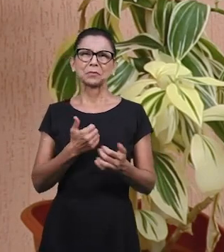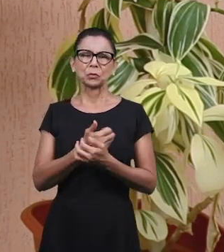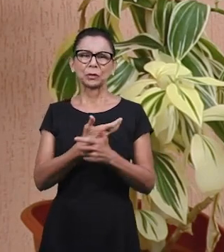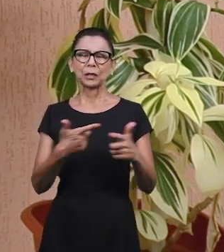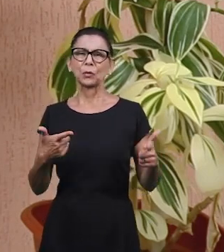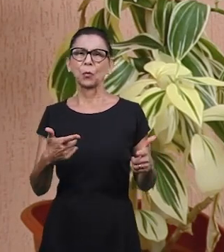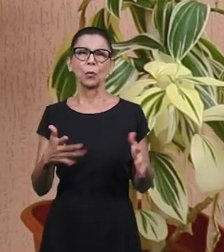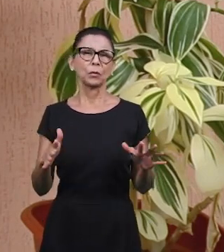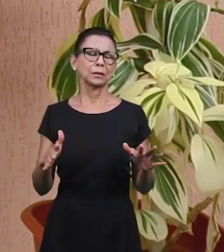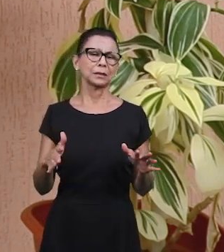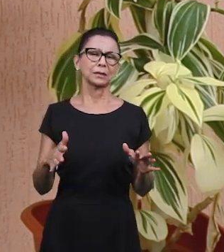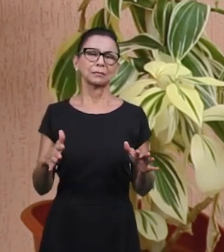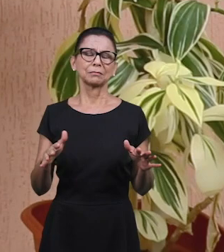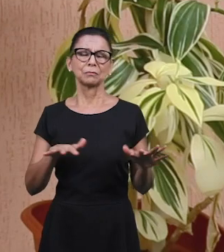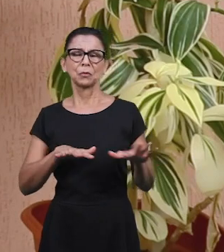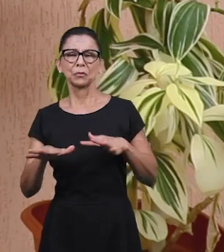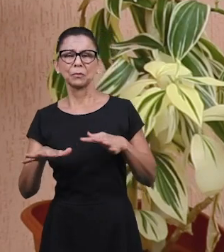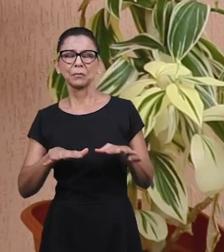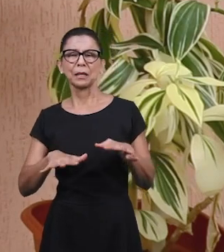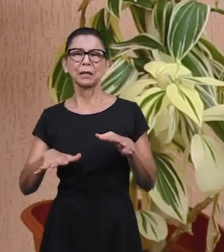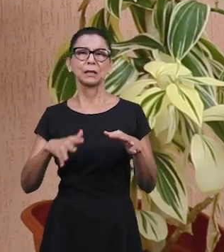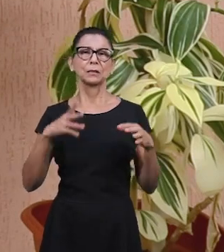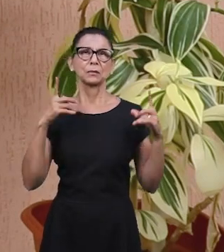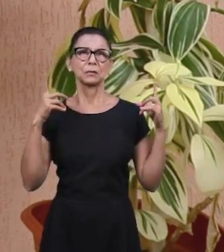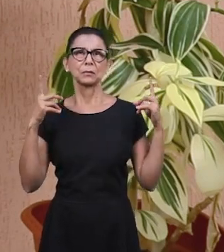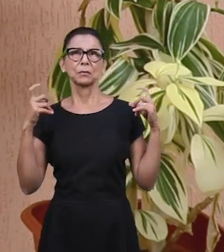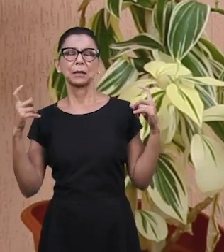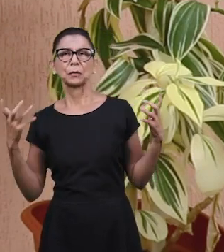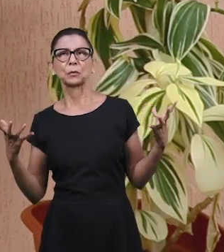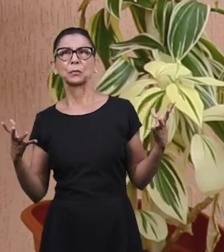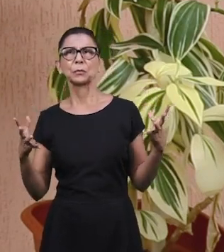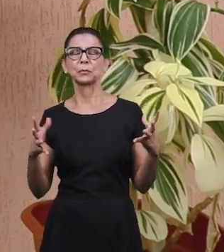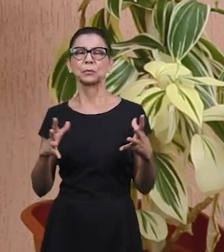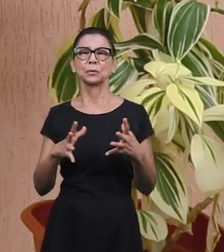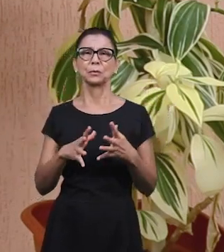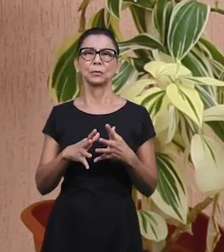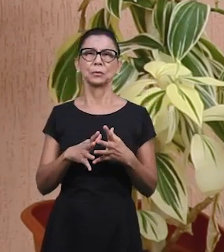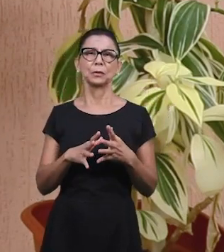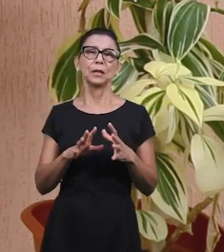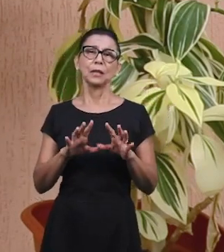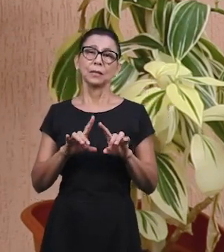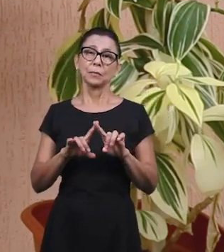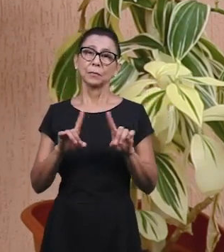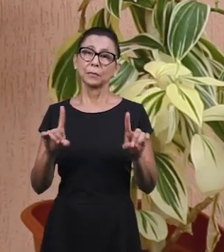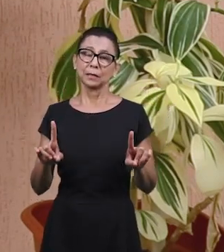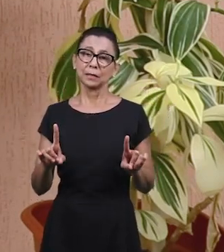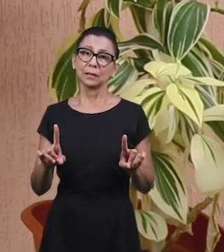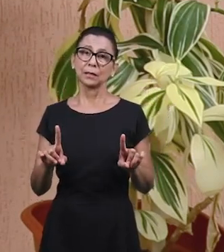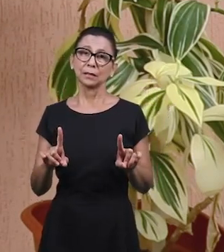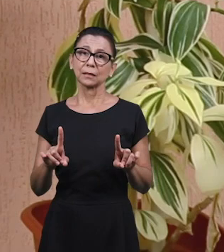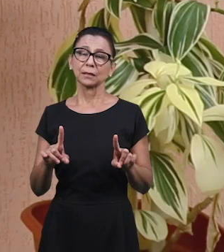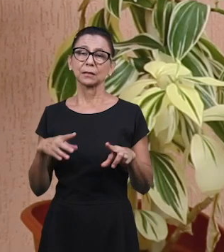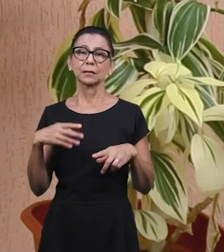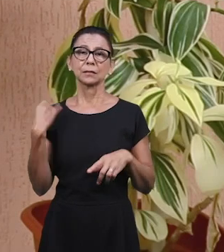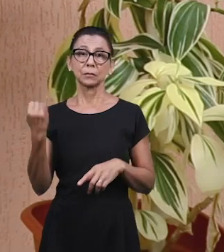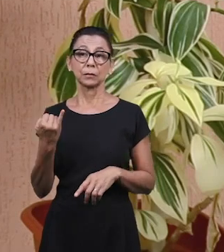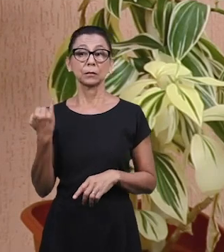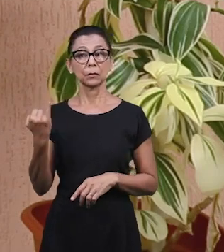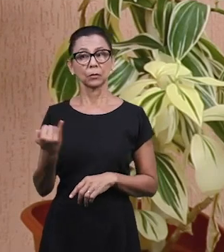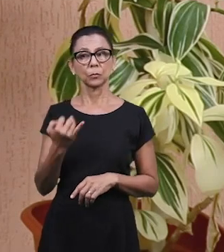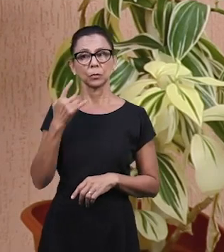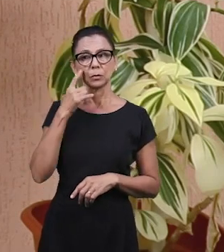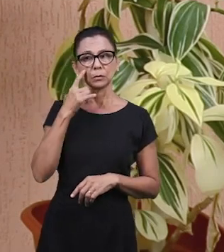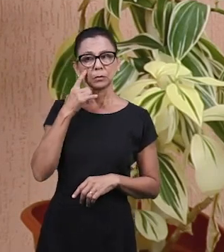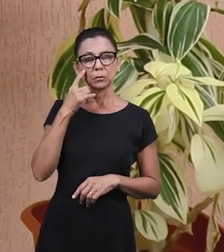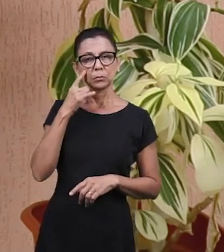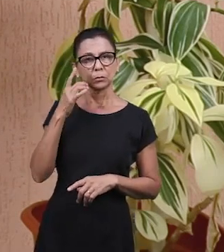tout autour que je ne vois pas. Non, ni une attention divisée, trop faible, et ni trop